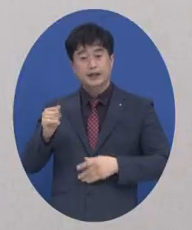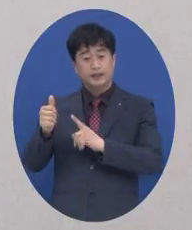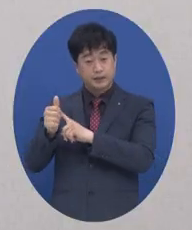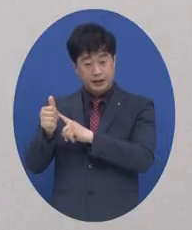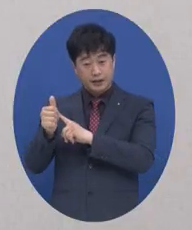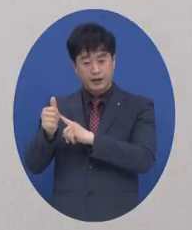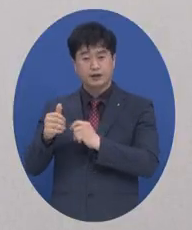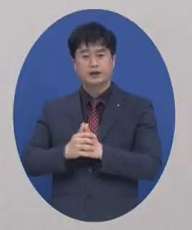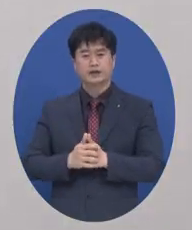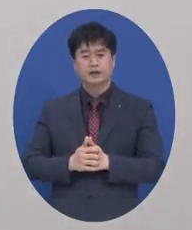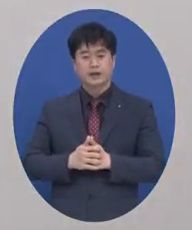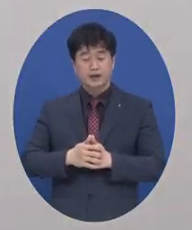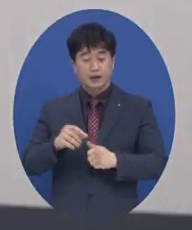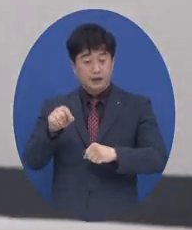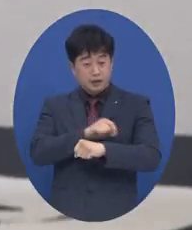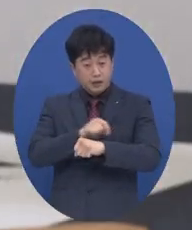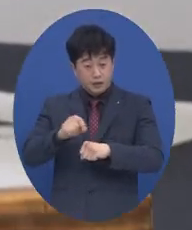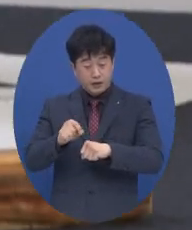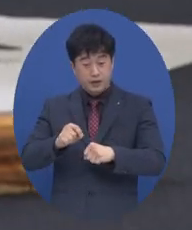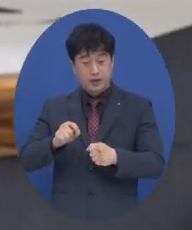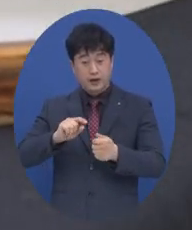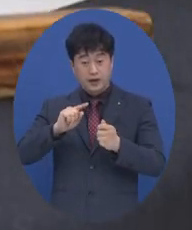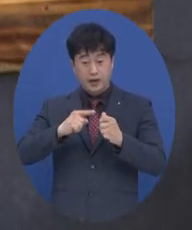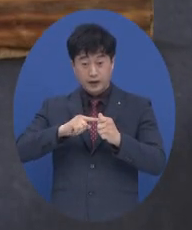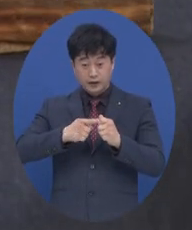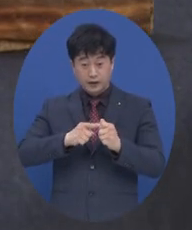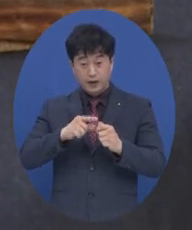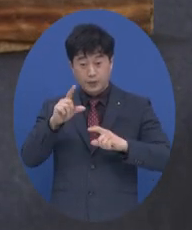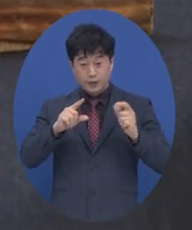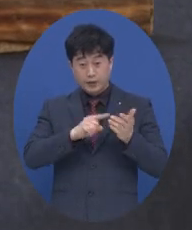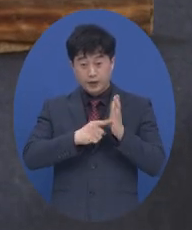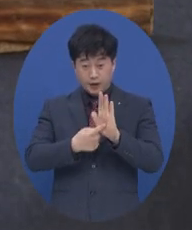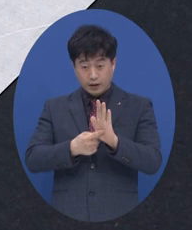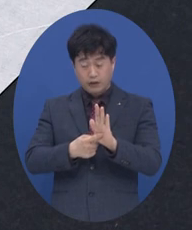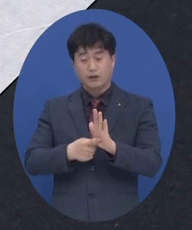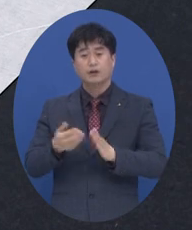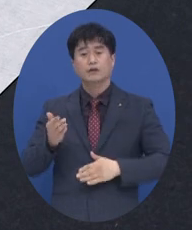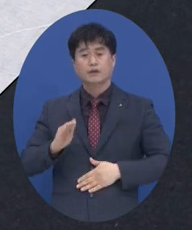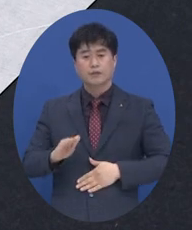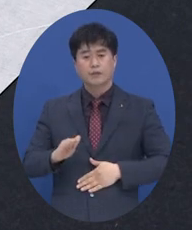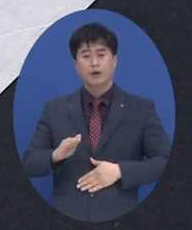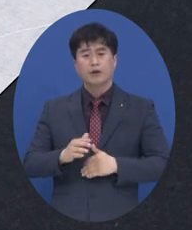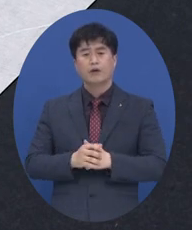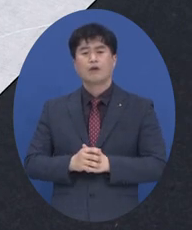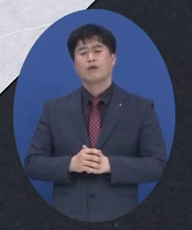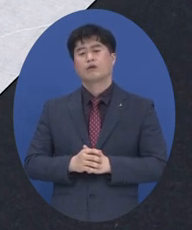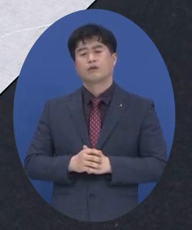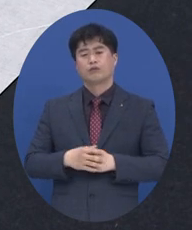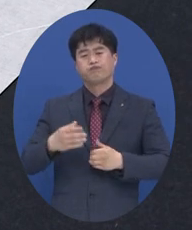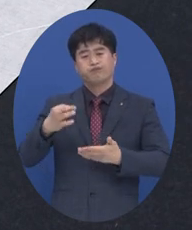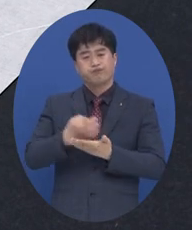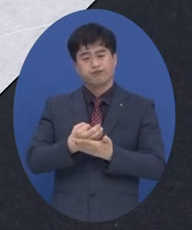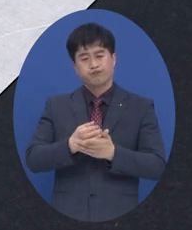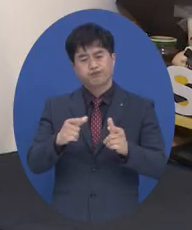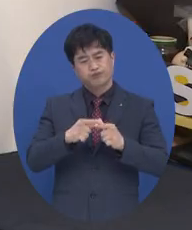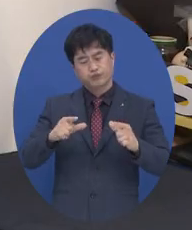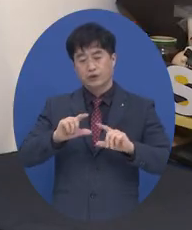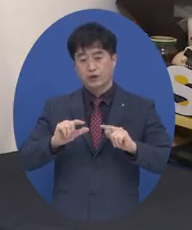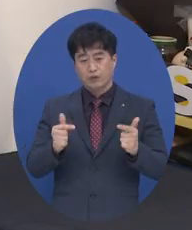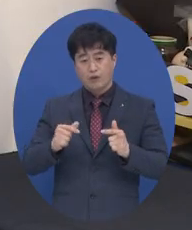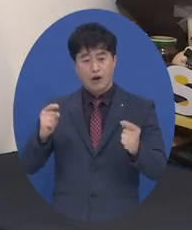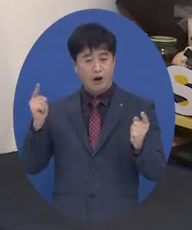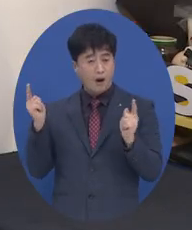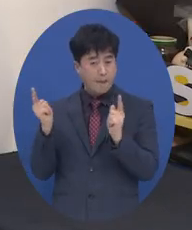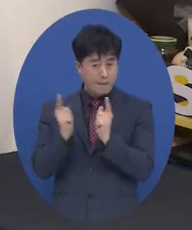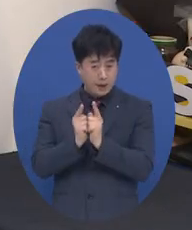표현하는 캘리그라피 작가로 이름을 알려 가고 있지만 수입이 일정치 않은 프리랜서 인데다 갑자기 닥친 코르 날 그로 인해